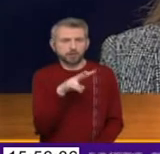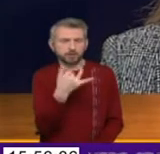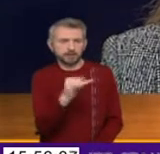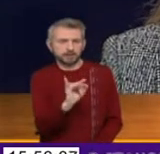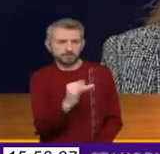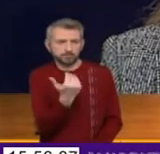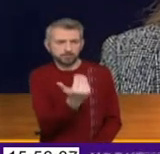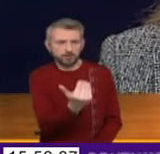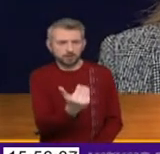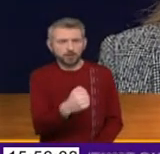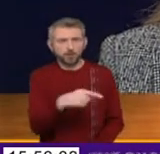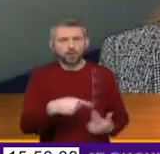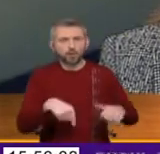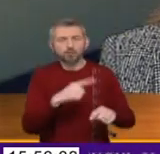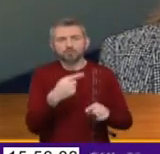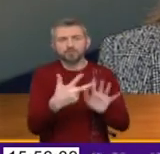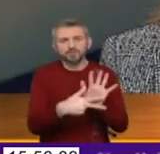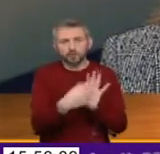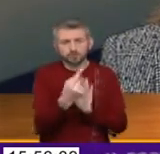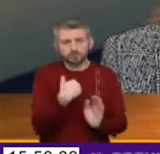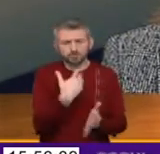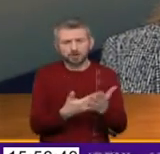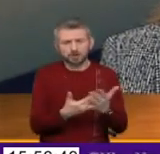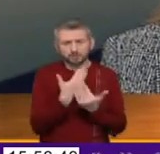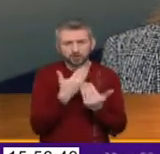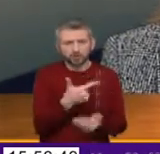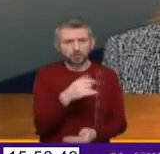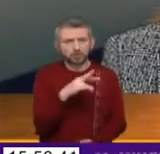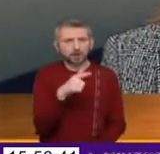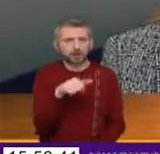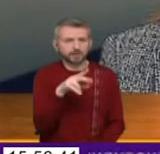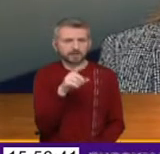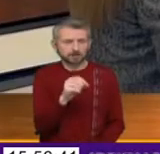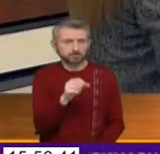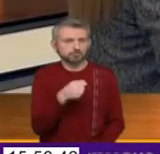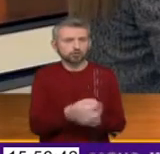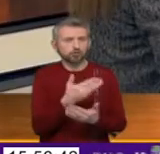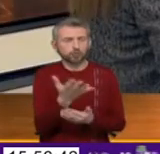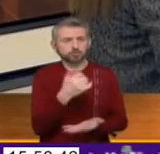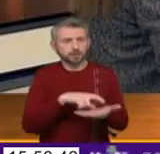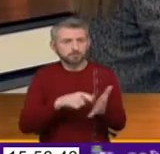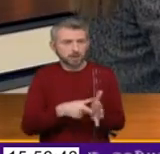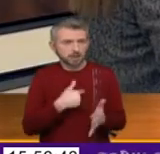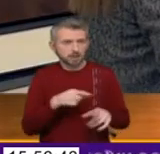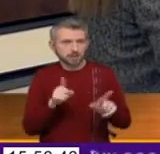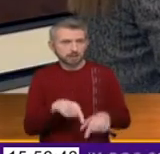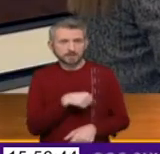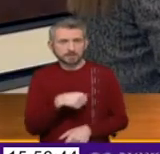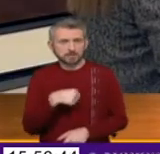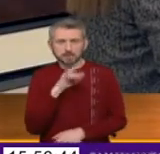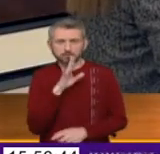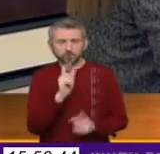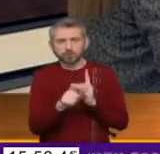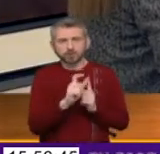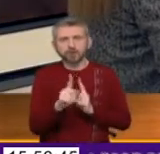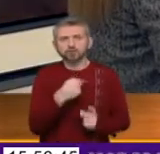81-й округ. Угу. Я б вам радила звернутися на Гангадзе до його приймальні. Я навіть сама не буду